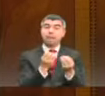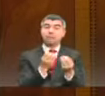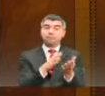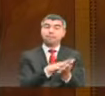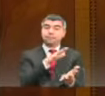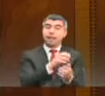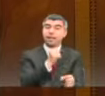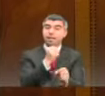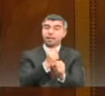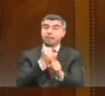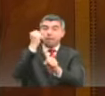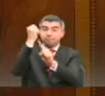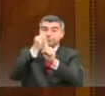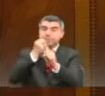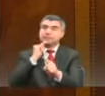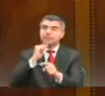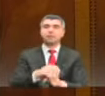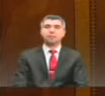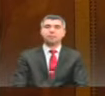بها. ولتحقيق ذلك